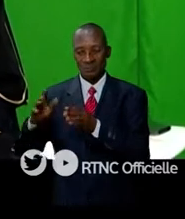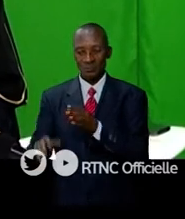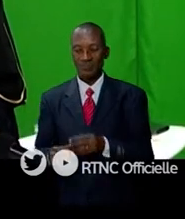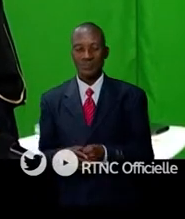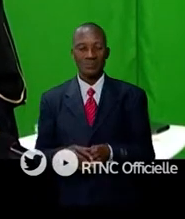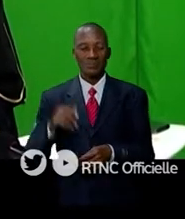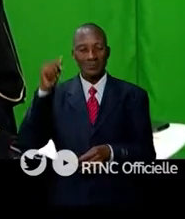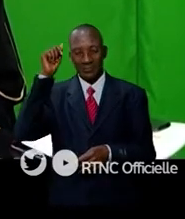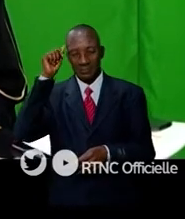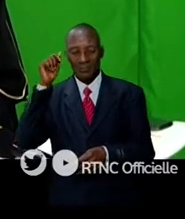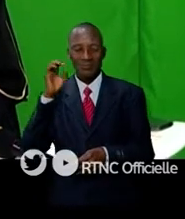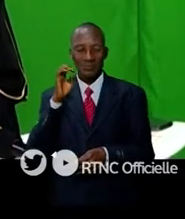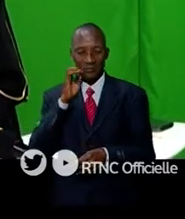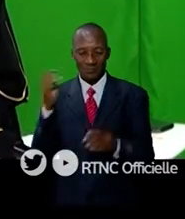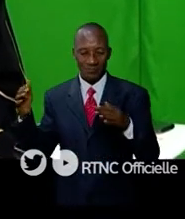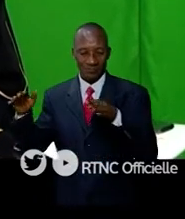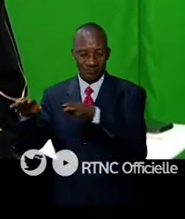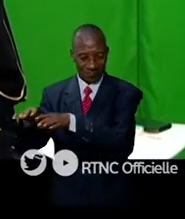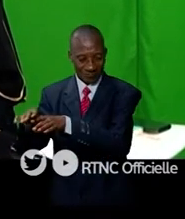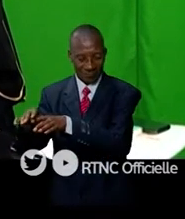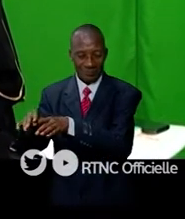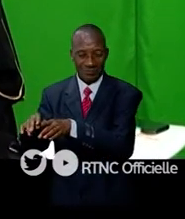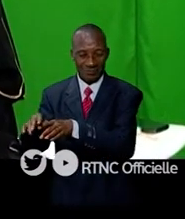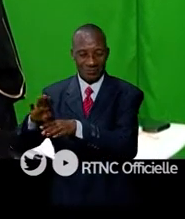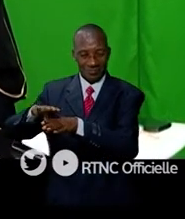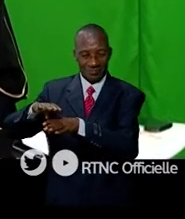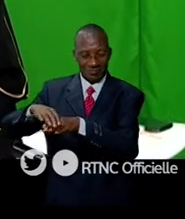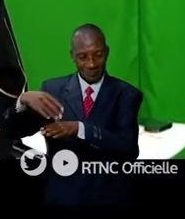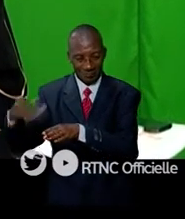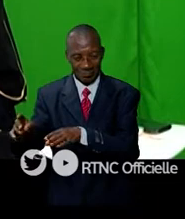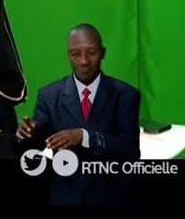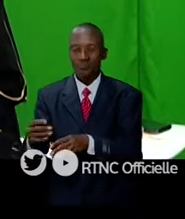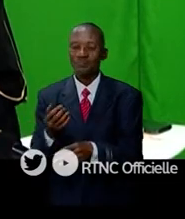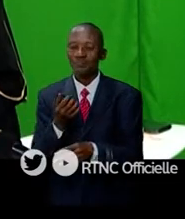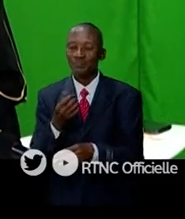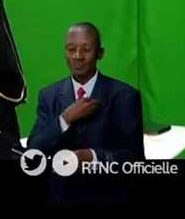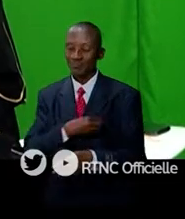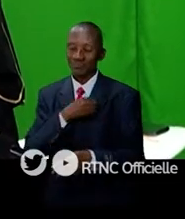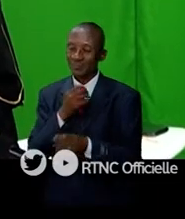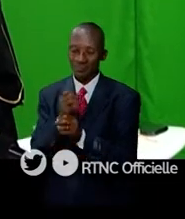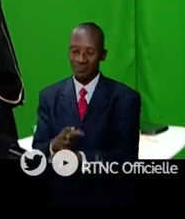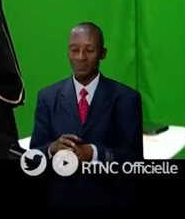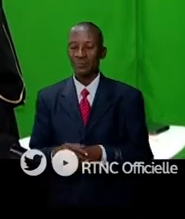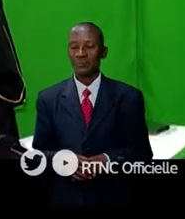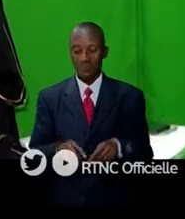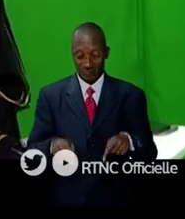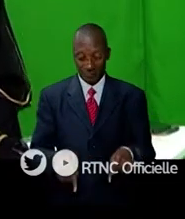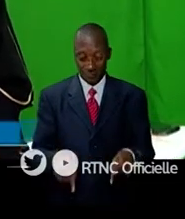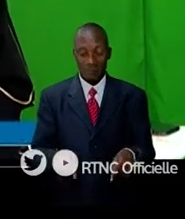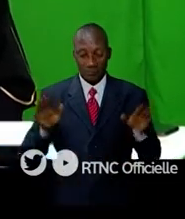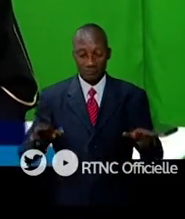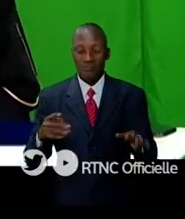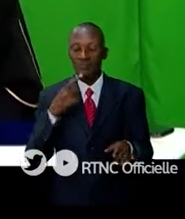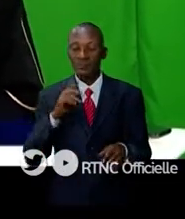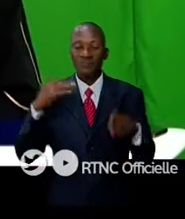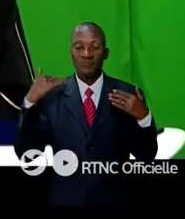retrouvés après la chute du paradis. Ici chez nous, nous l'appelons la fête de moutons.